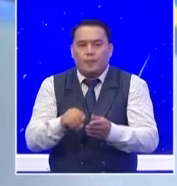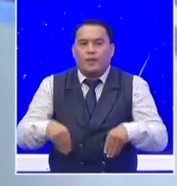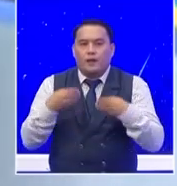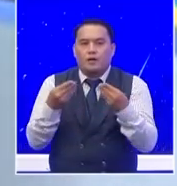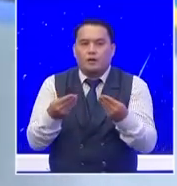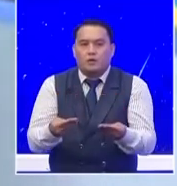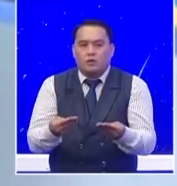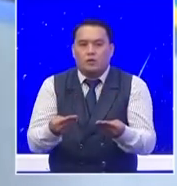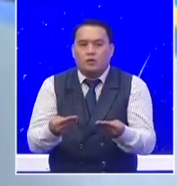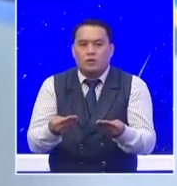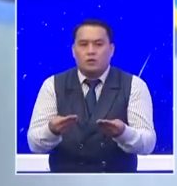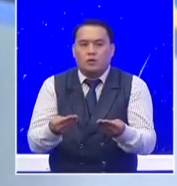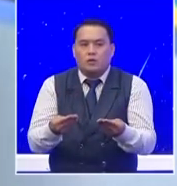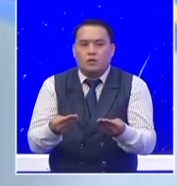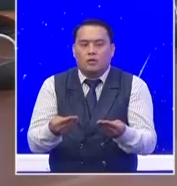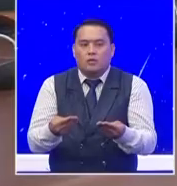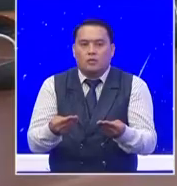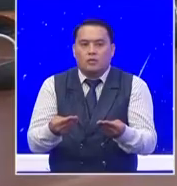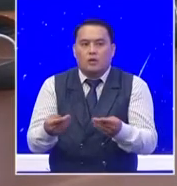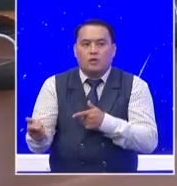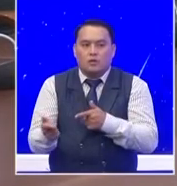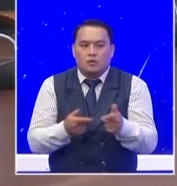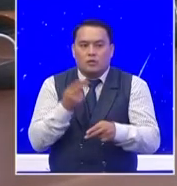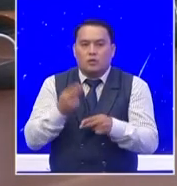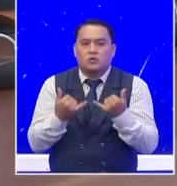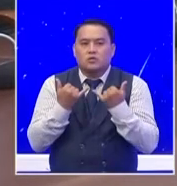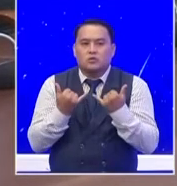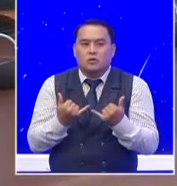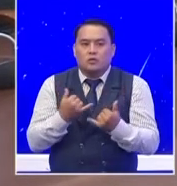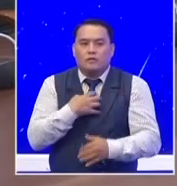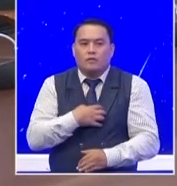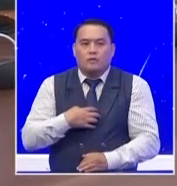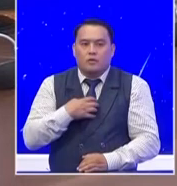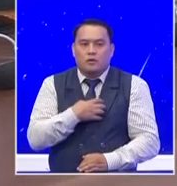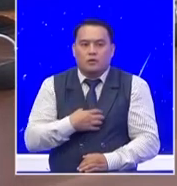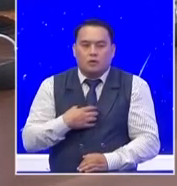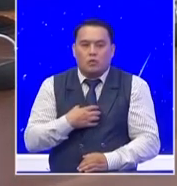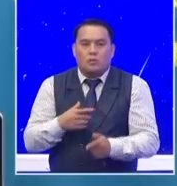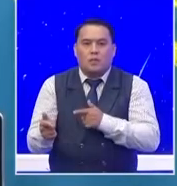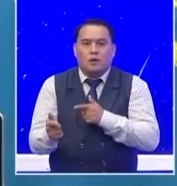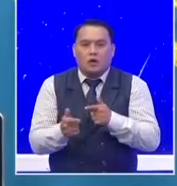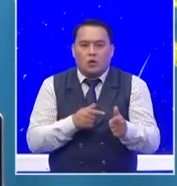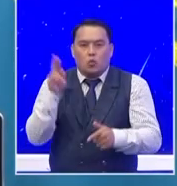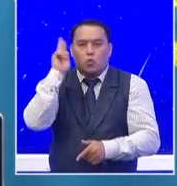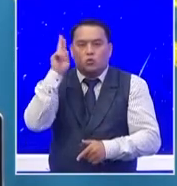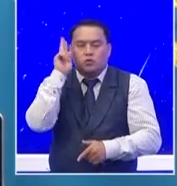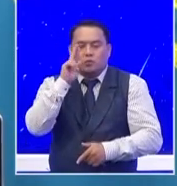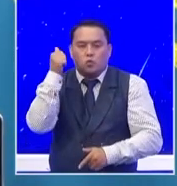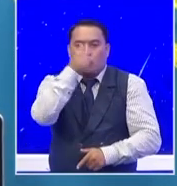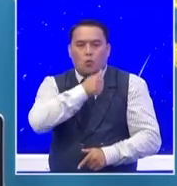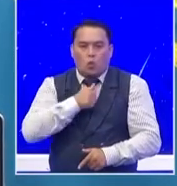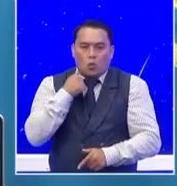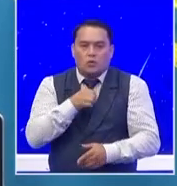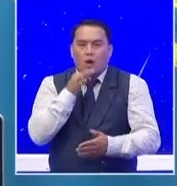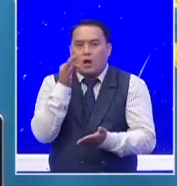какую, когда он начнет, когда он закончит. Еще один актуальный вопрос на повестке дня – подготовка к учебному сезону. Согласно